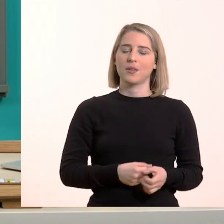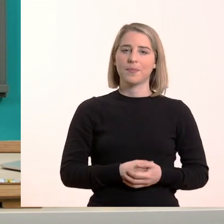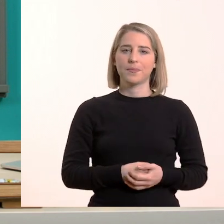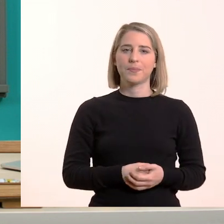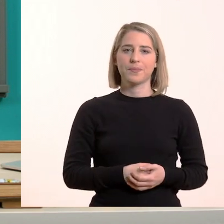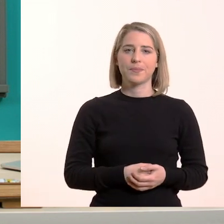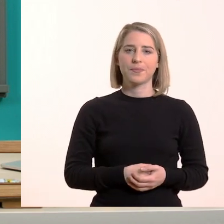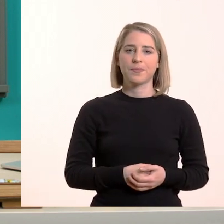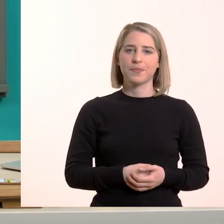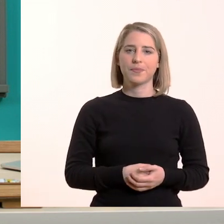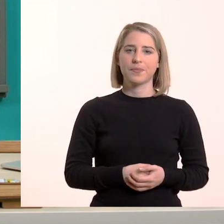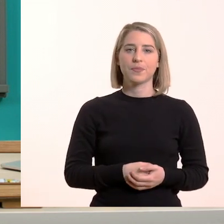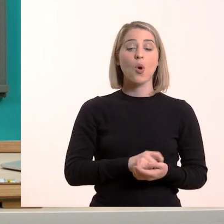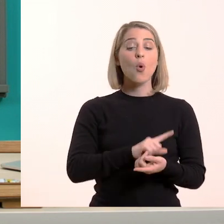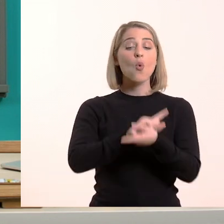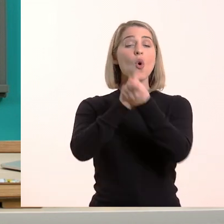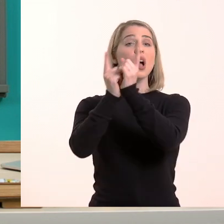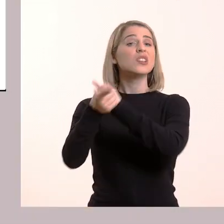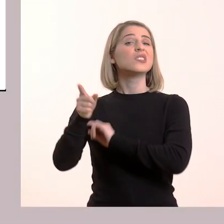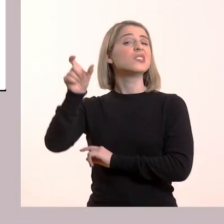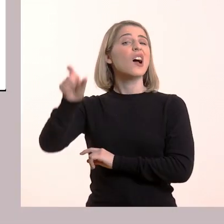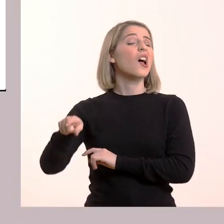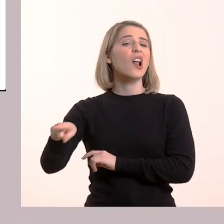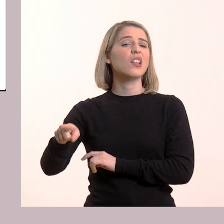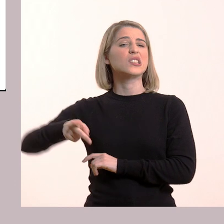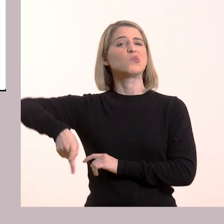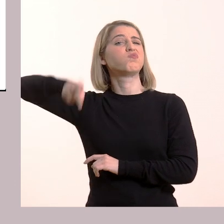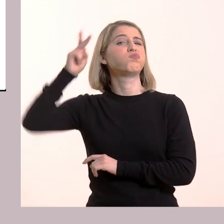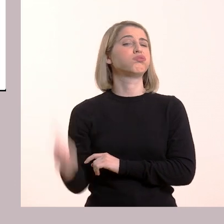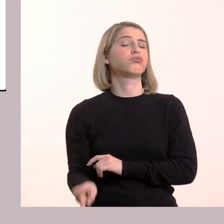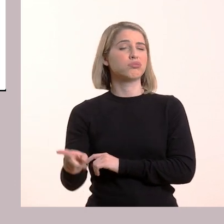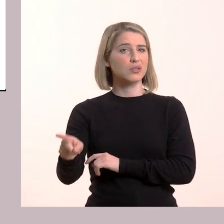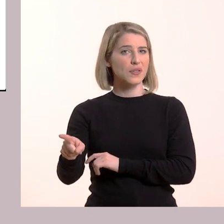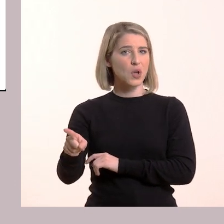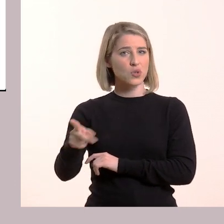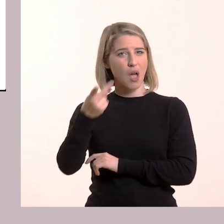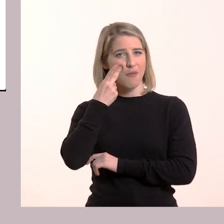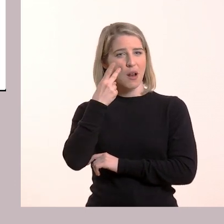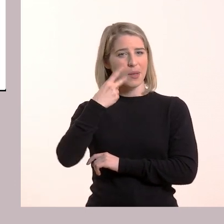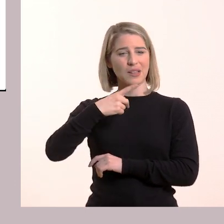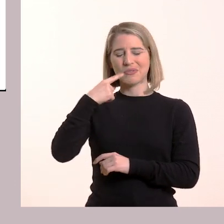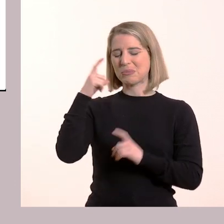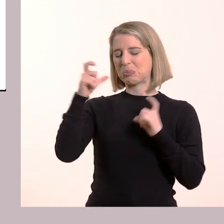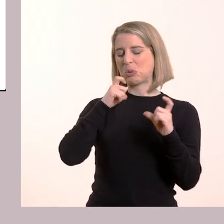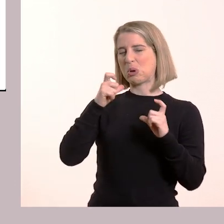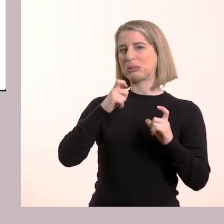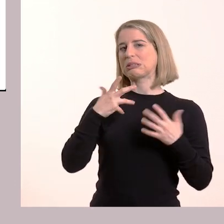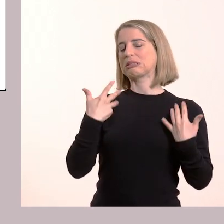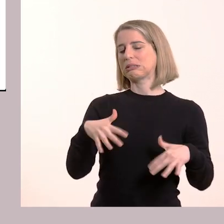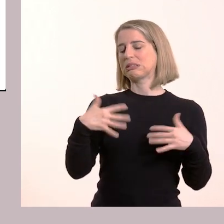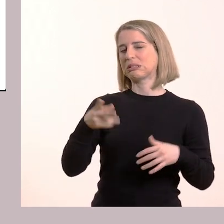Για να πάμε στον άλλον όμως τώρα το Σεΐχη. Ο κακός Σεΐχης, τον βλέπετε, και από τη φάτσα του δείχνει ότι δεν είναι πολύ σωστά